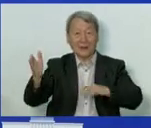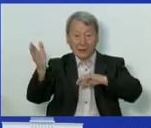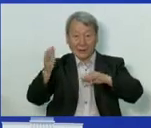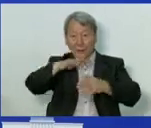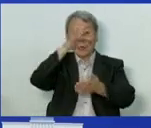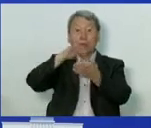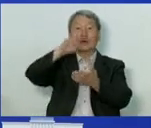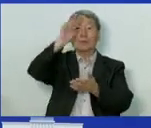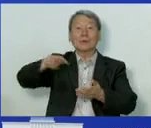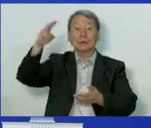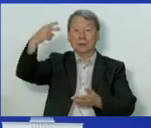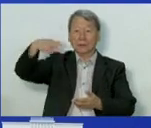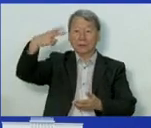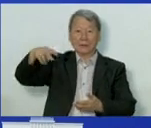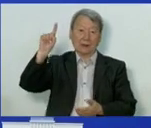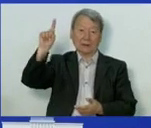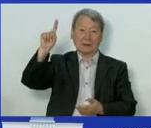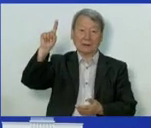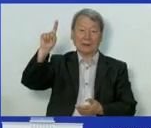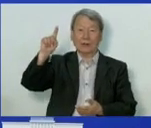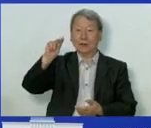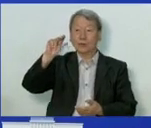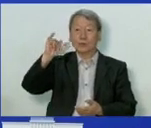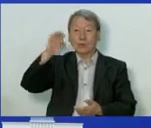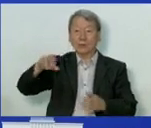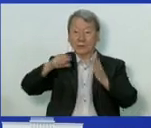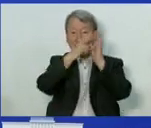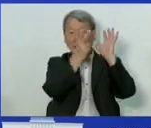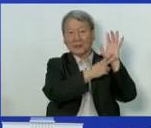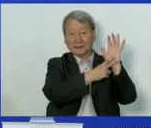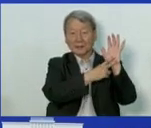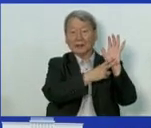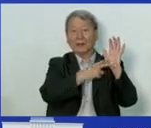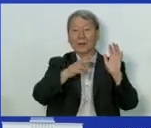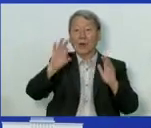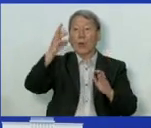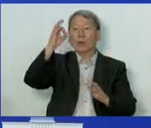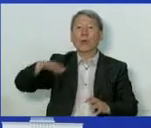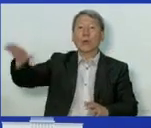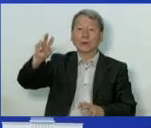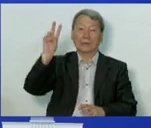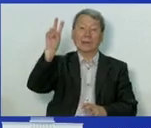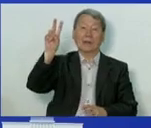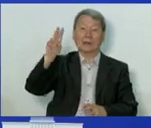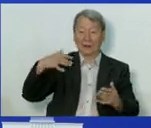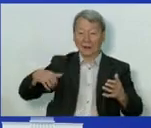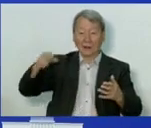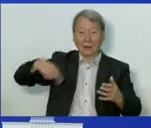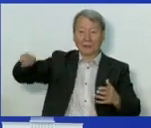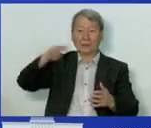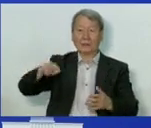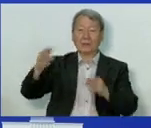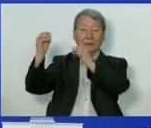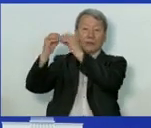Из них город Бишкек 21 случаев, в Чуйской области 17 пациентов, в Ошской области 2, в